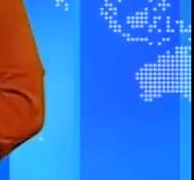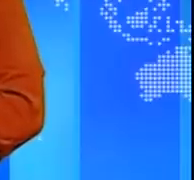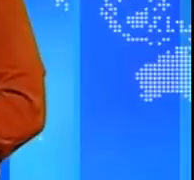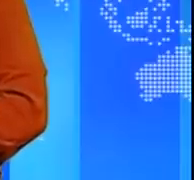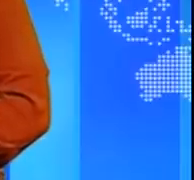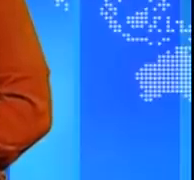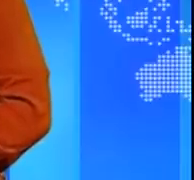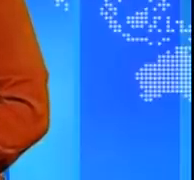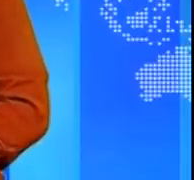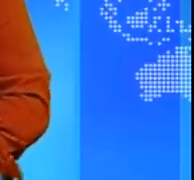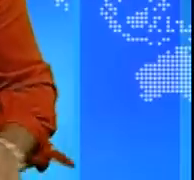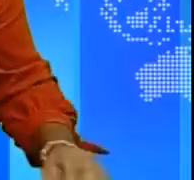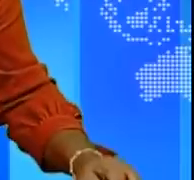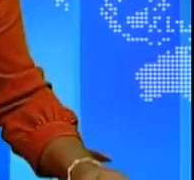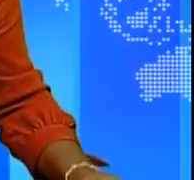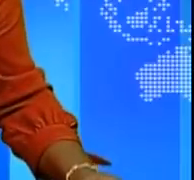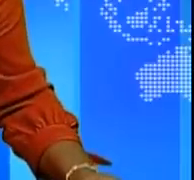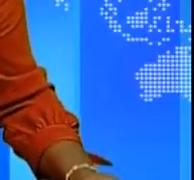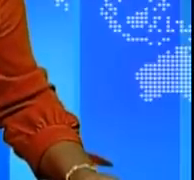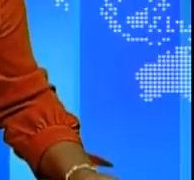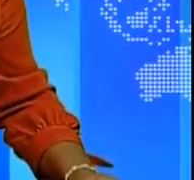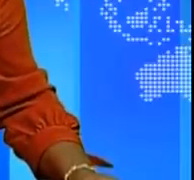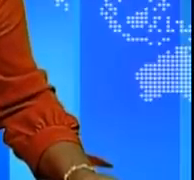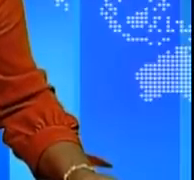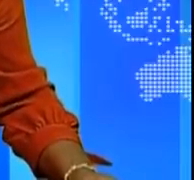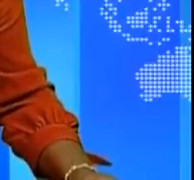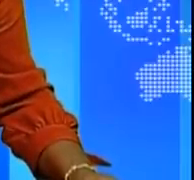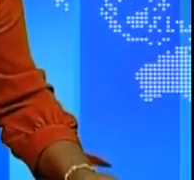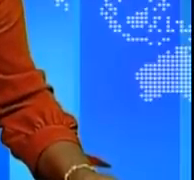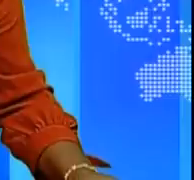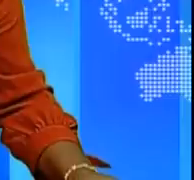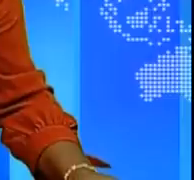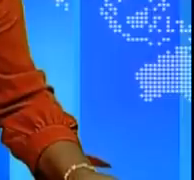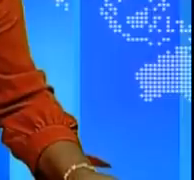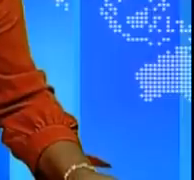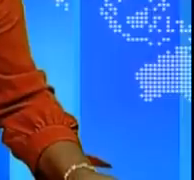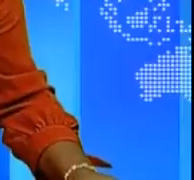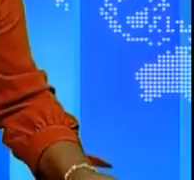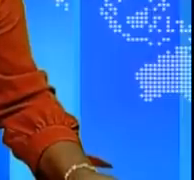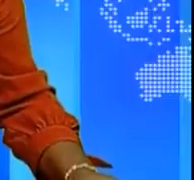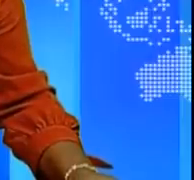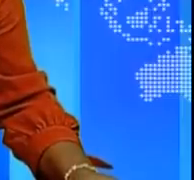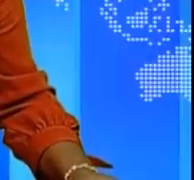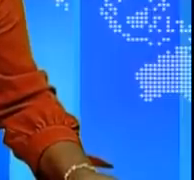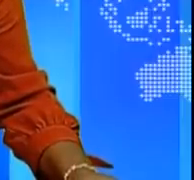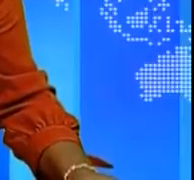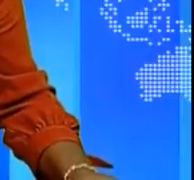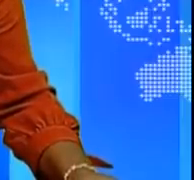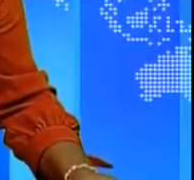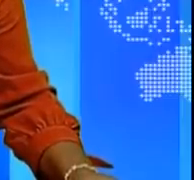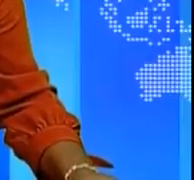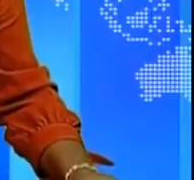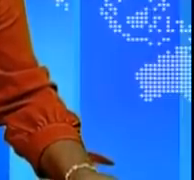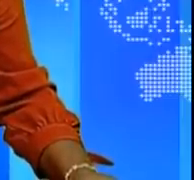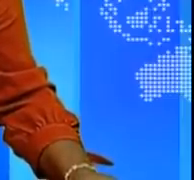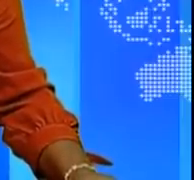Obouela-Bouaki nous en parle dans ce journal. Et puis dans le territoire d'Irumu, province de l'Ituri, la présence de forces de l'ordre